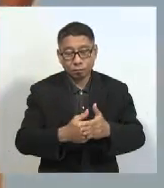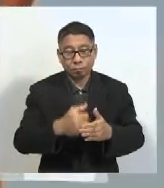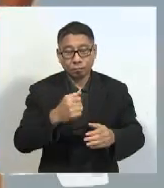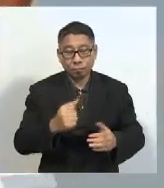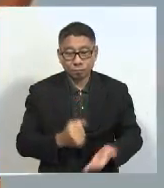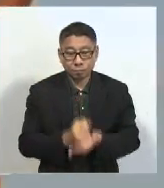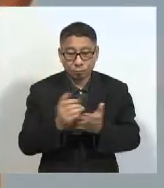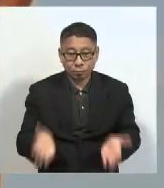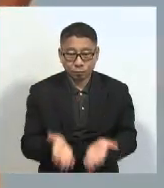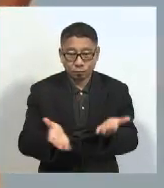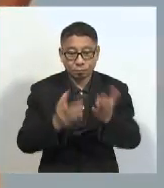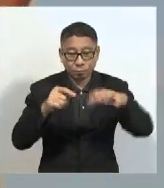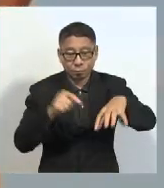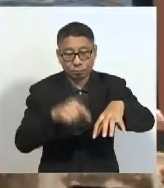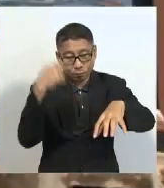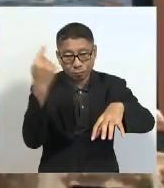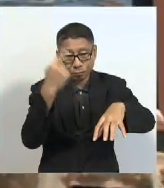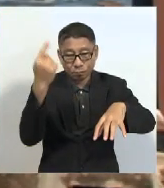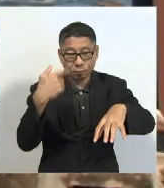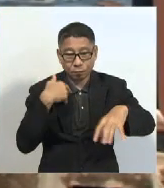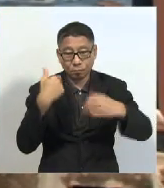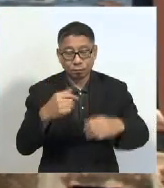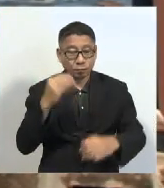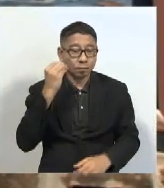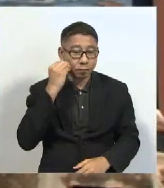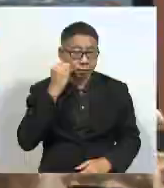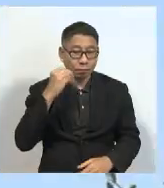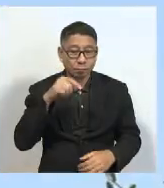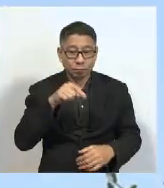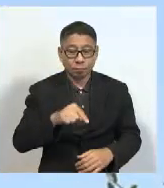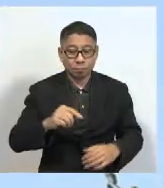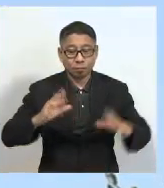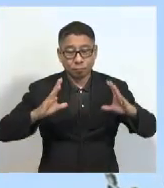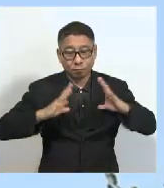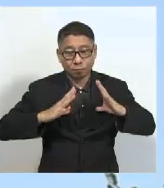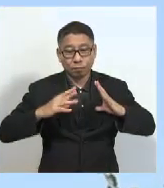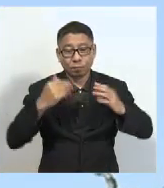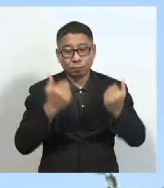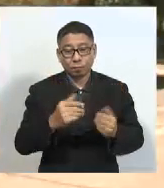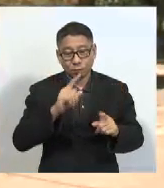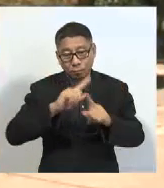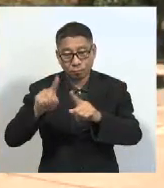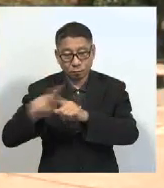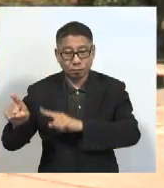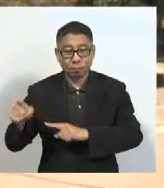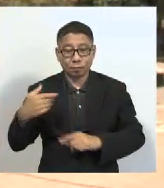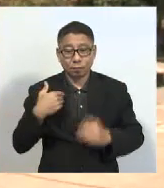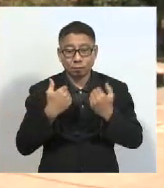ดันแหล่งท่องเที่ยวนะครับซึ่งตรงนี้นะครับบรรทวัดเฮานะครับมีโฮมสเตย์มีหลายๆอย่างนะครับ